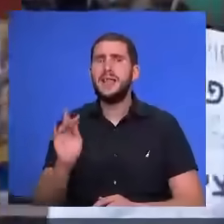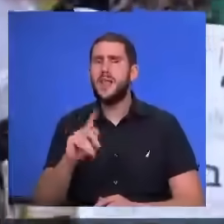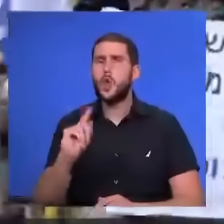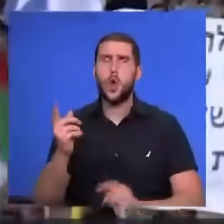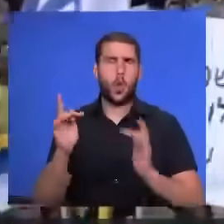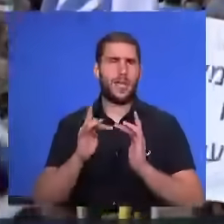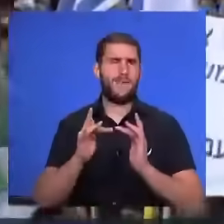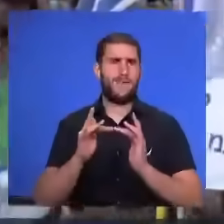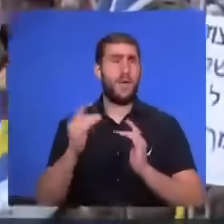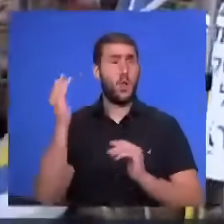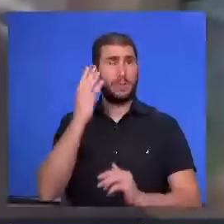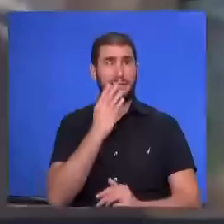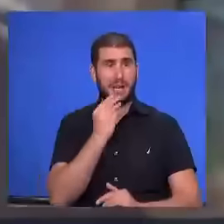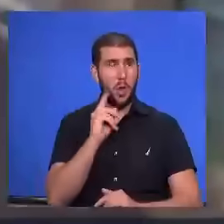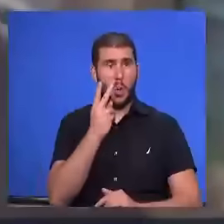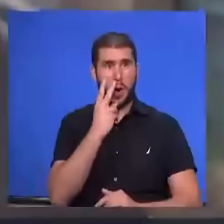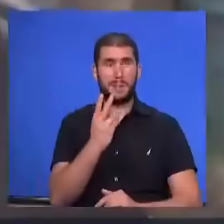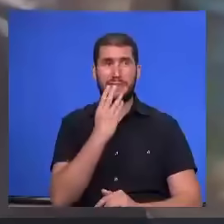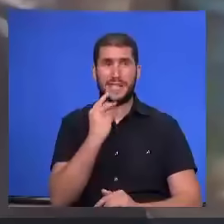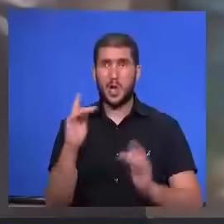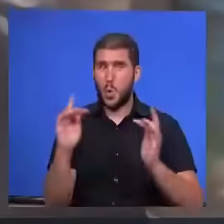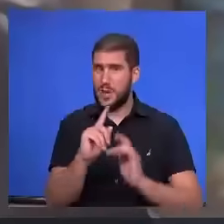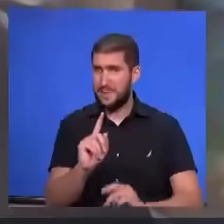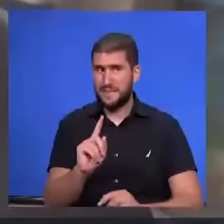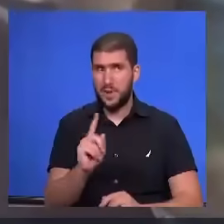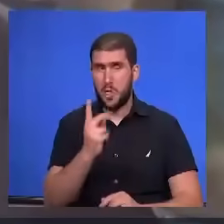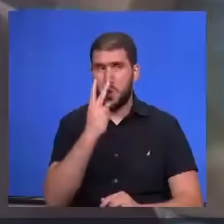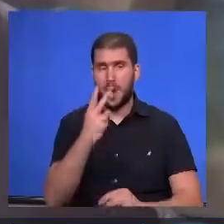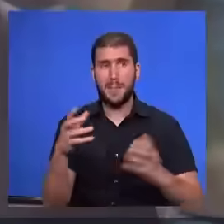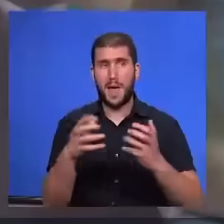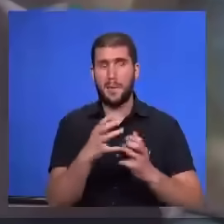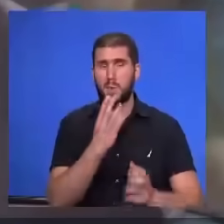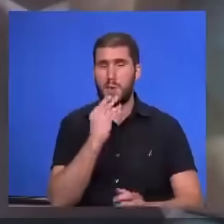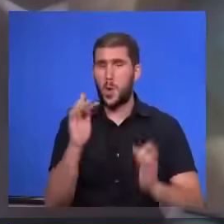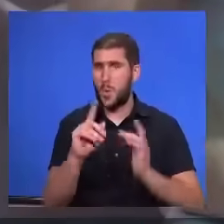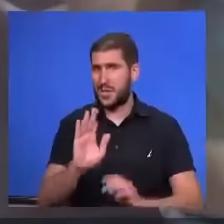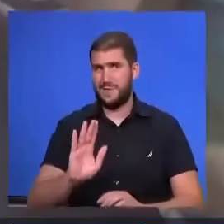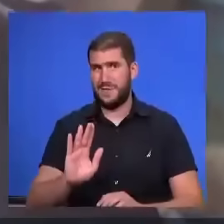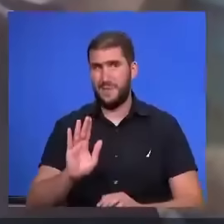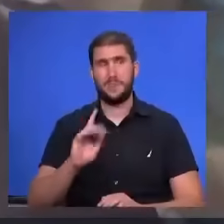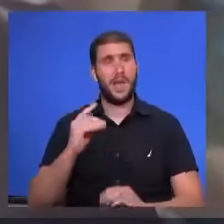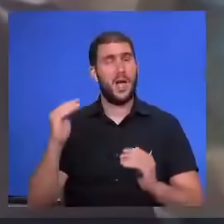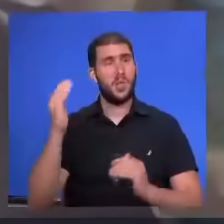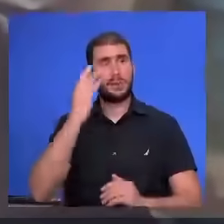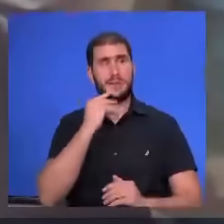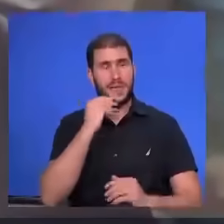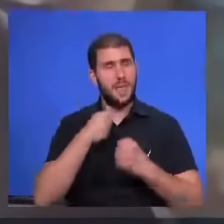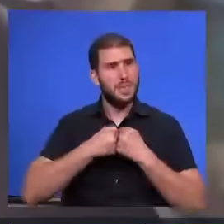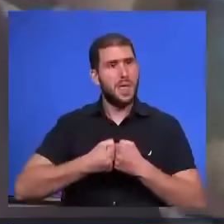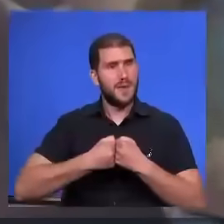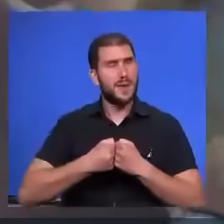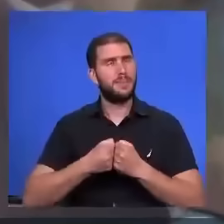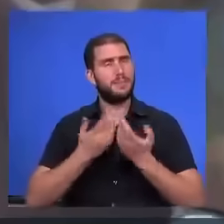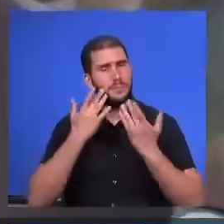אויב. הדרוזים בישראל לא רואים במדינת ישראל כאויב, לא רואים בעם היהודי כאויב. הדרוזים בישראל נאבקים